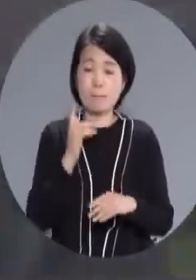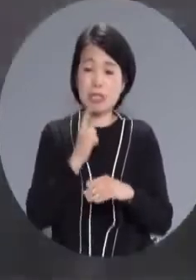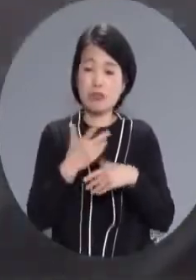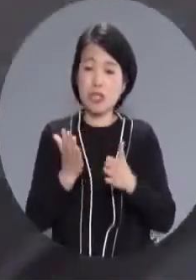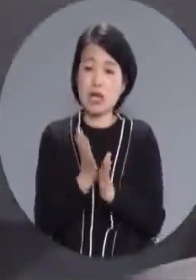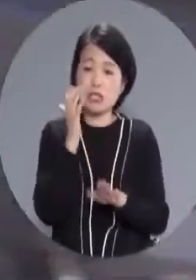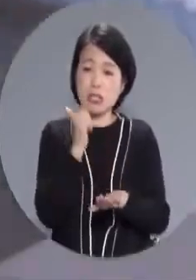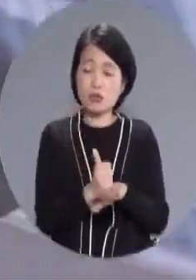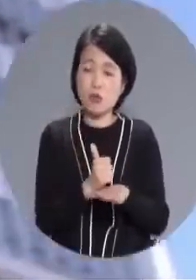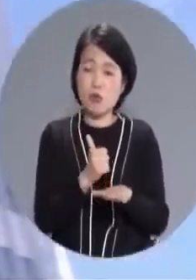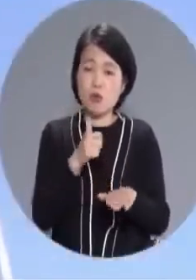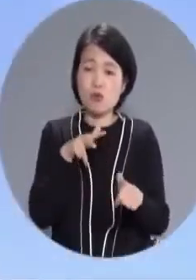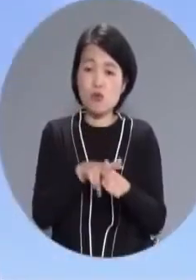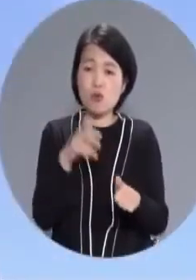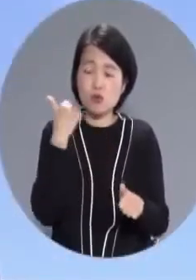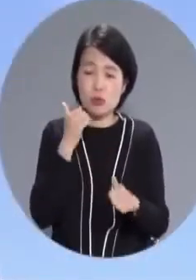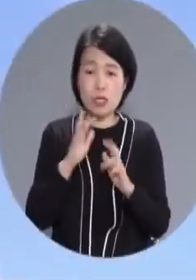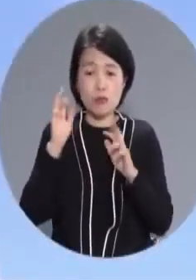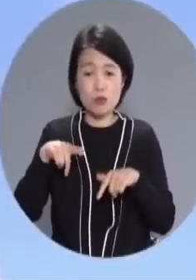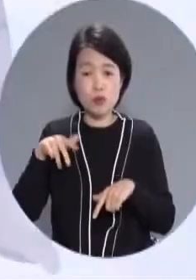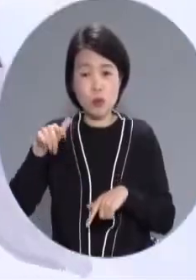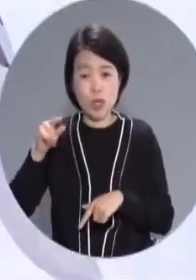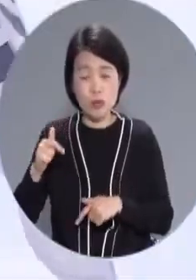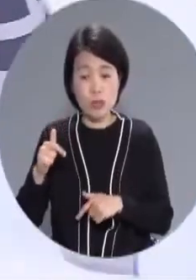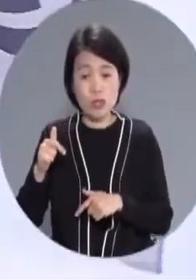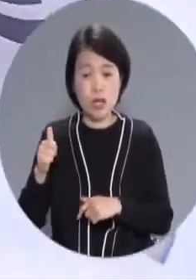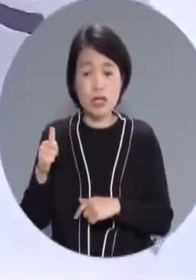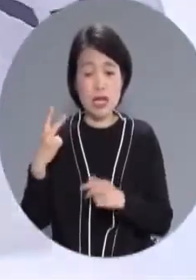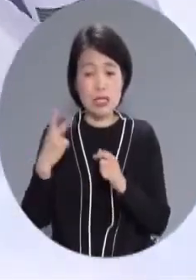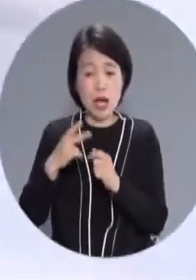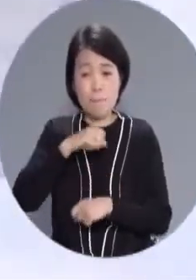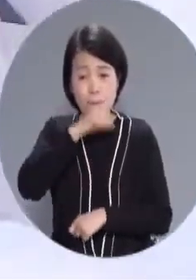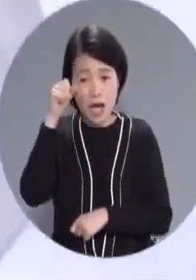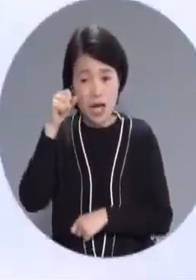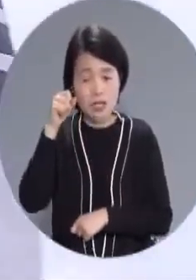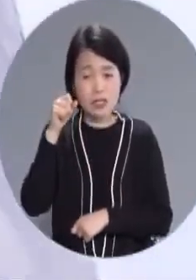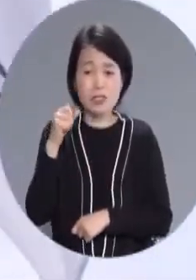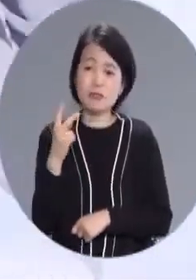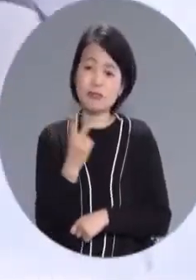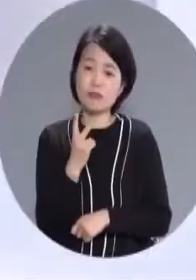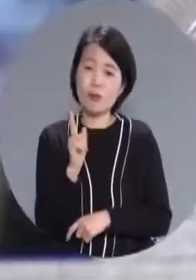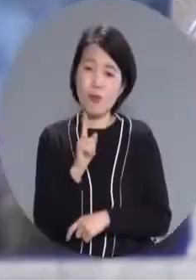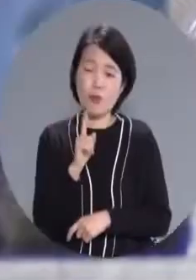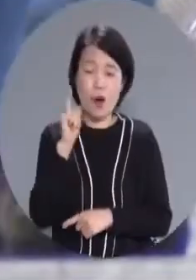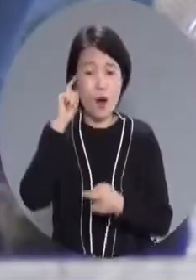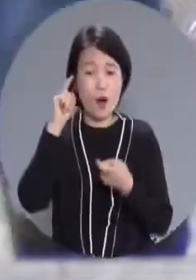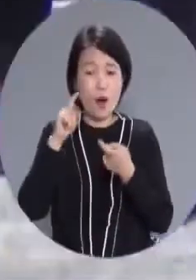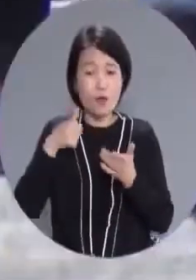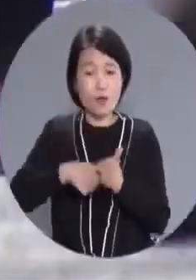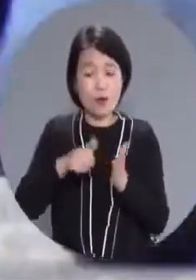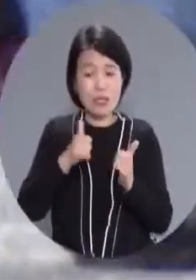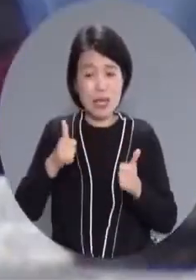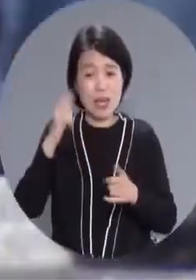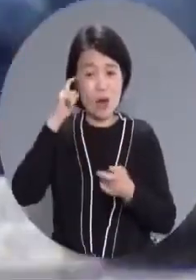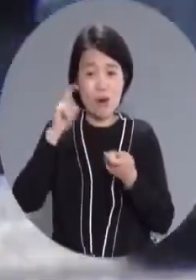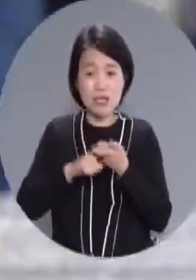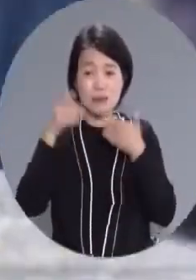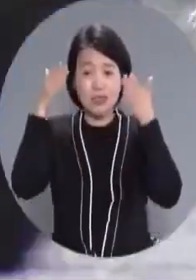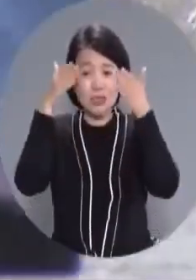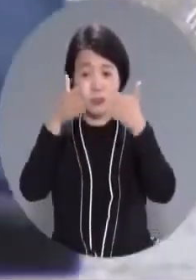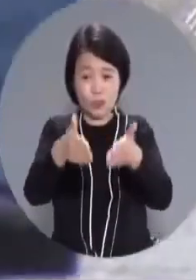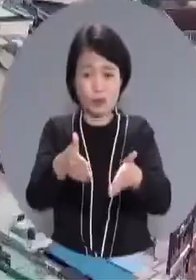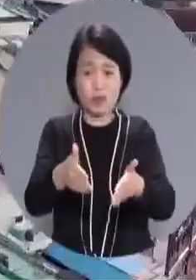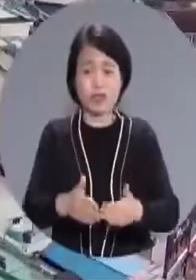후보는 누가 될지 무소속 에 현송 기 군수가 재선에 성공할 수 있을지 벌써부터 유권자들의 관심이 모아지고